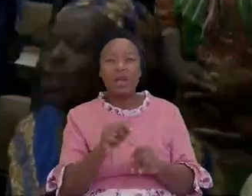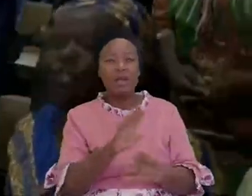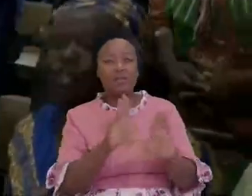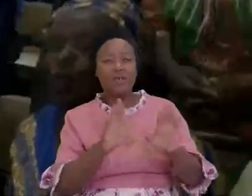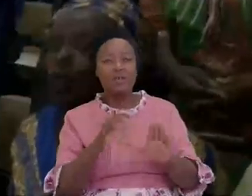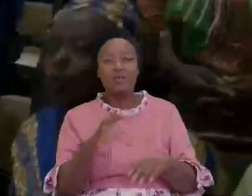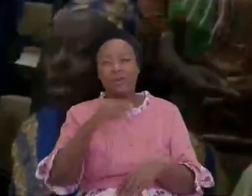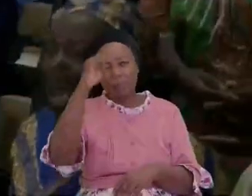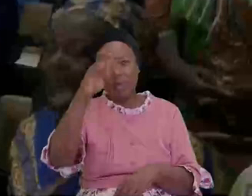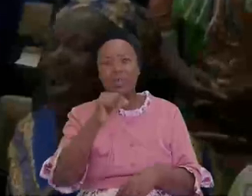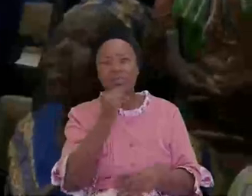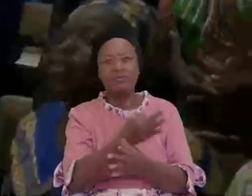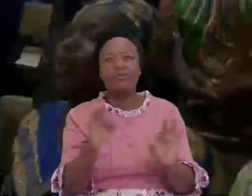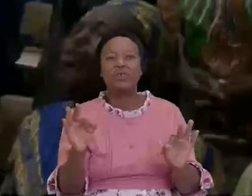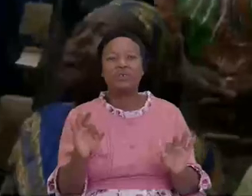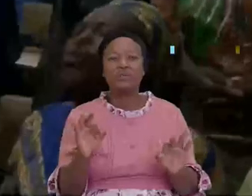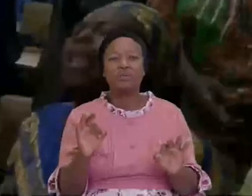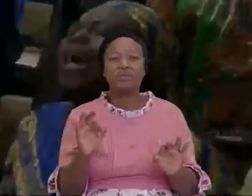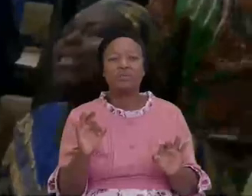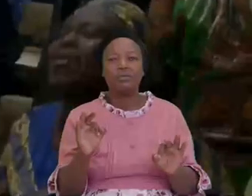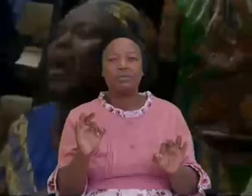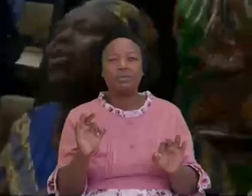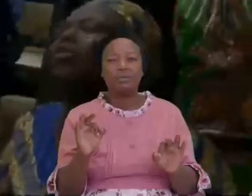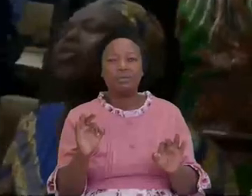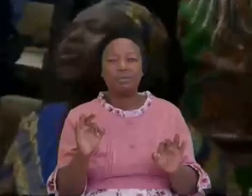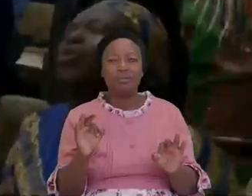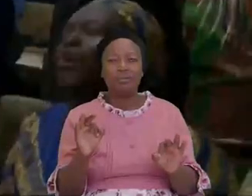Si tu as peur d'un homme, tu n'es pas libre.